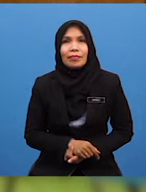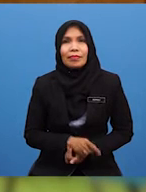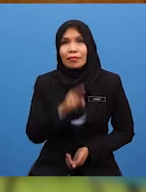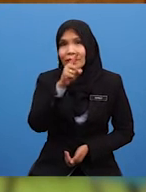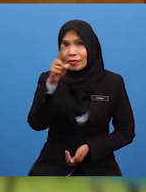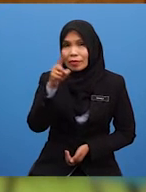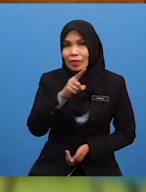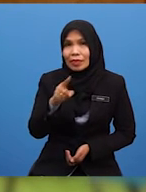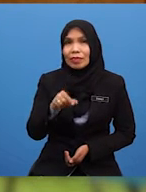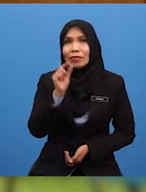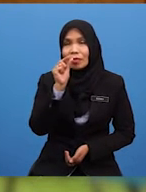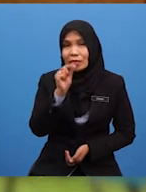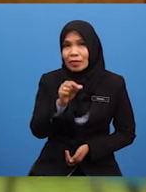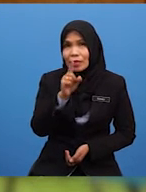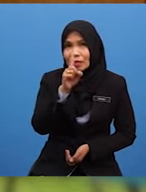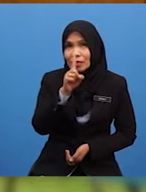Z, titik